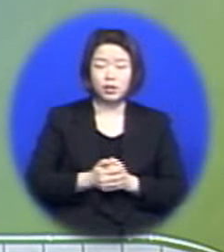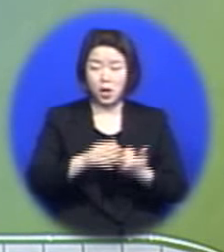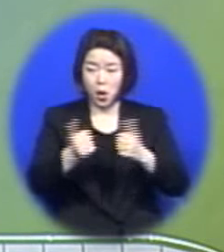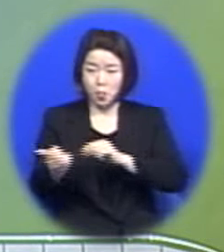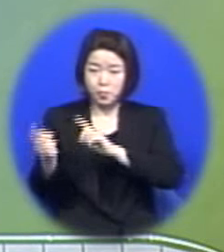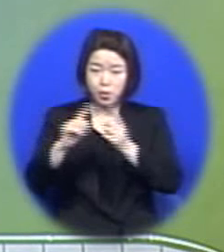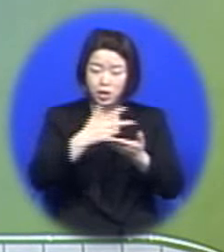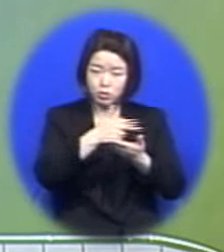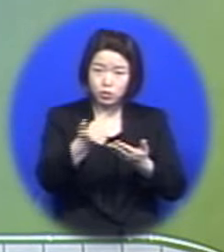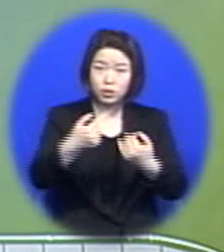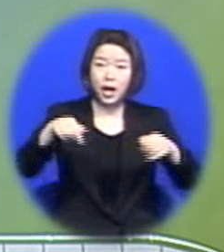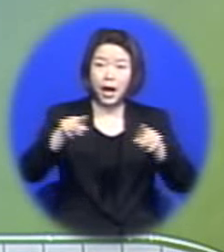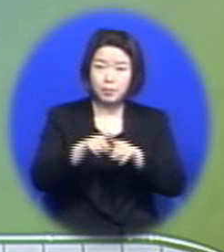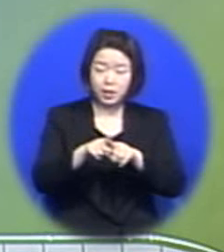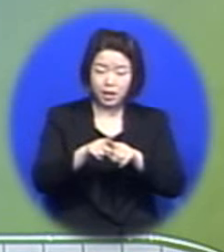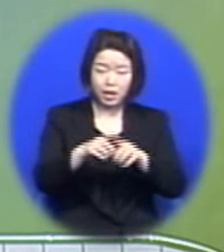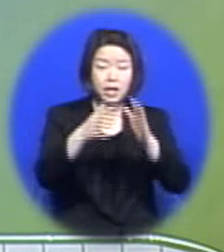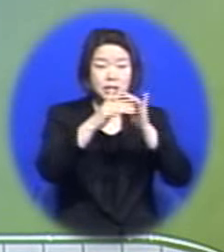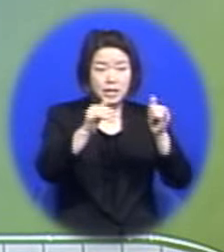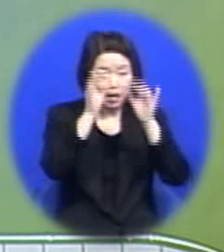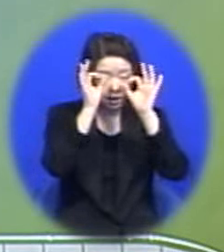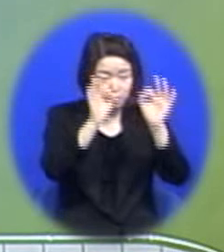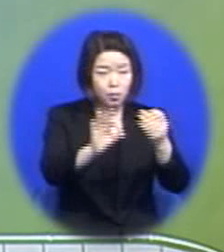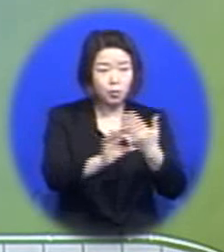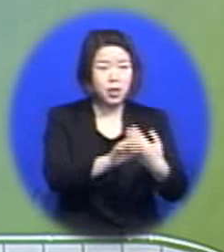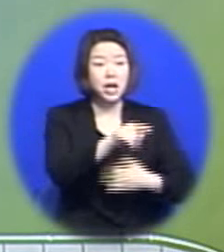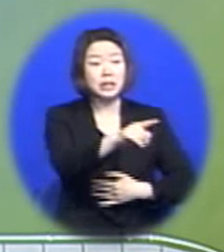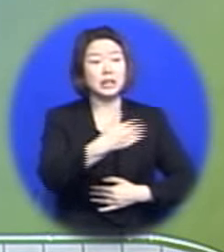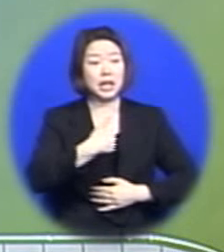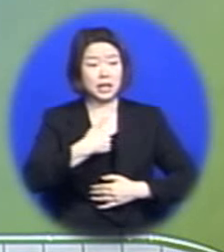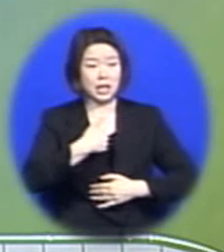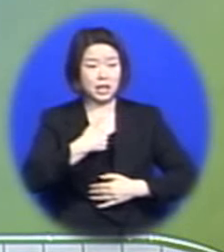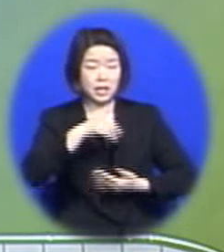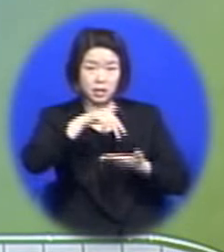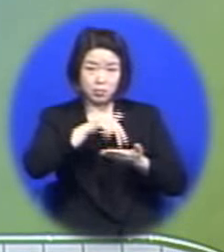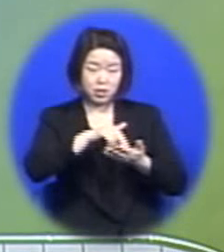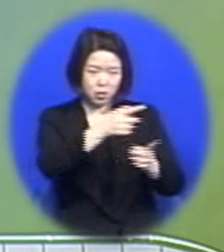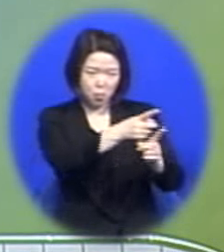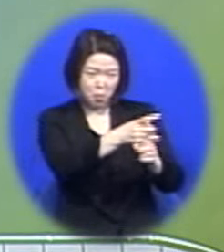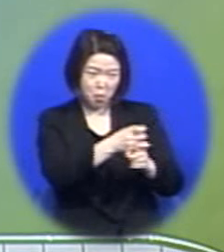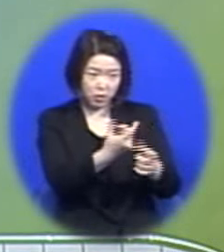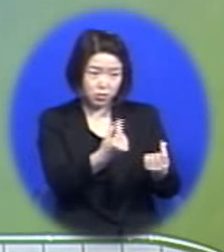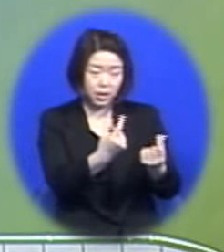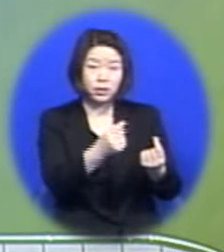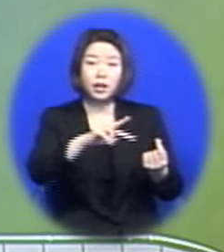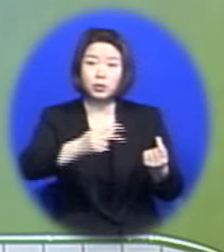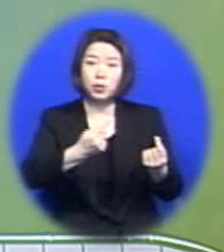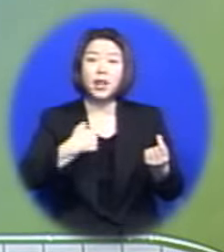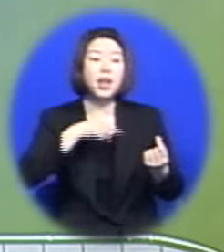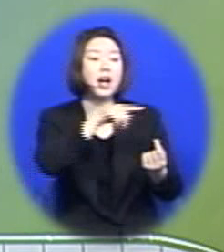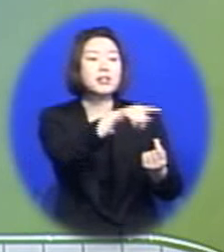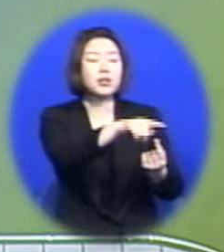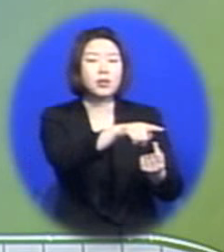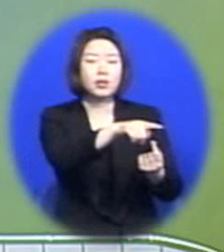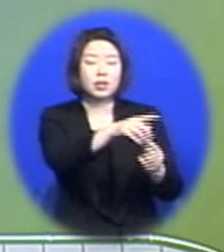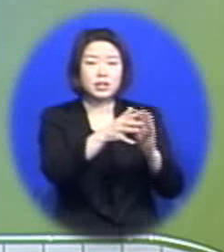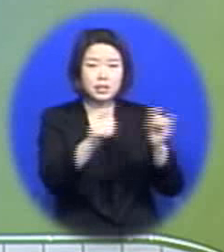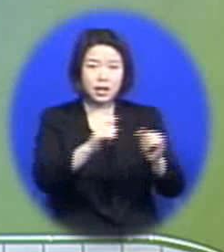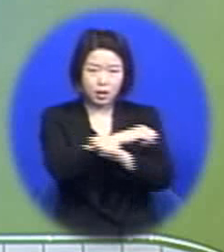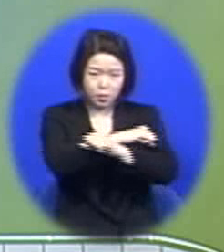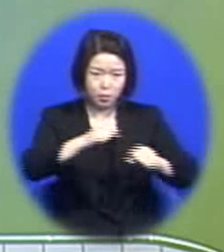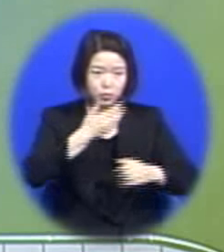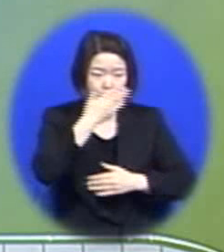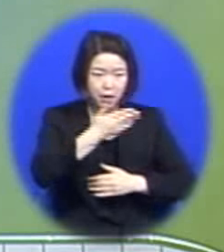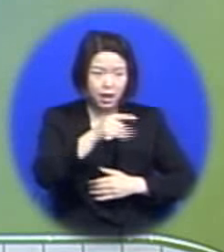부활의 주님과 함께 사람을 보면 그가 나에게 원수 같은 사람이라도 내가 그를 용서할 수 있고 그를 믿을 수 있고